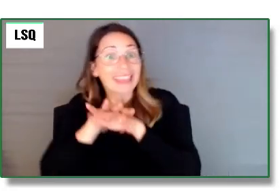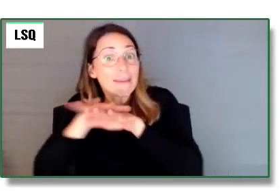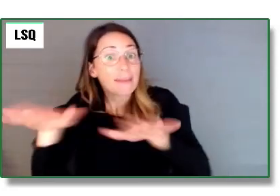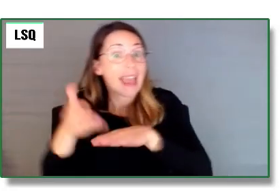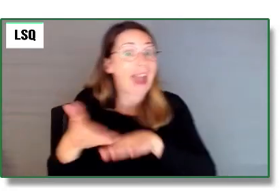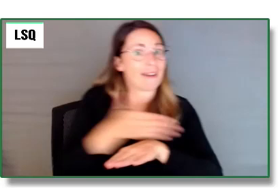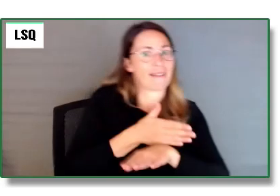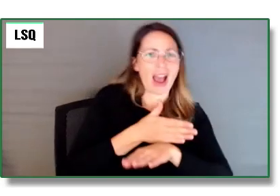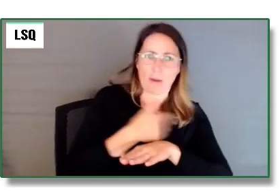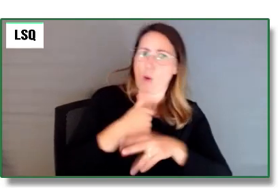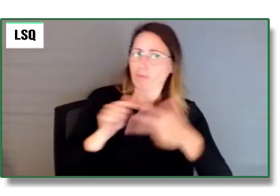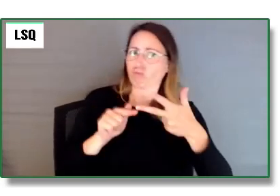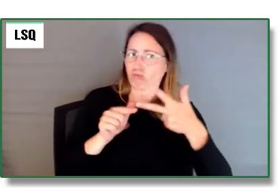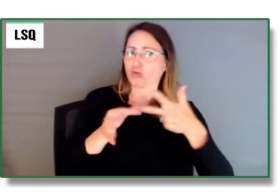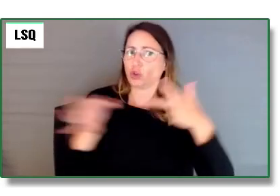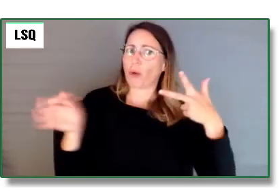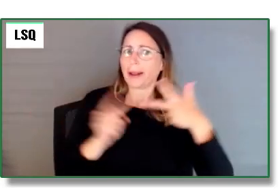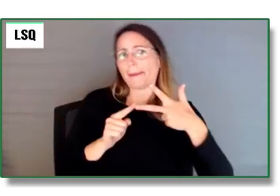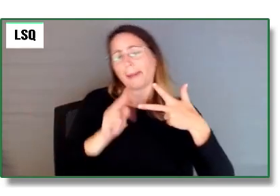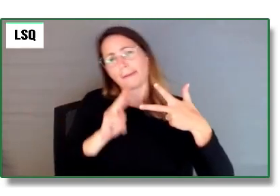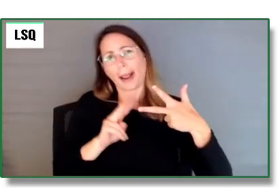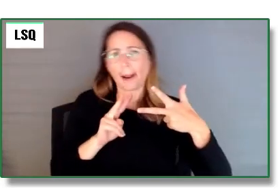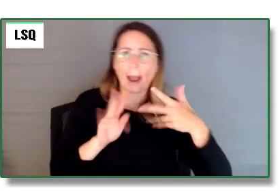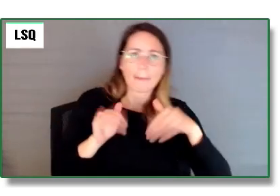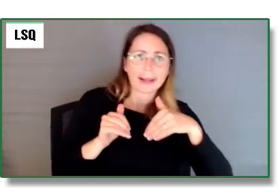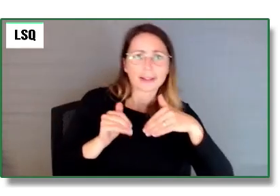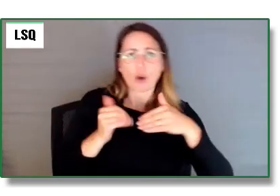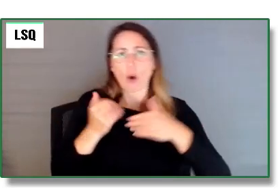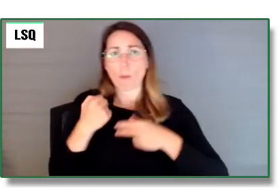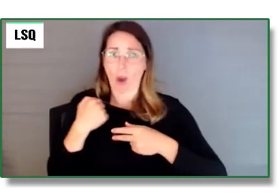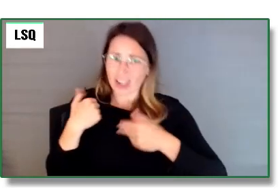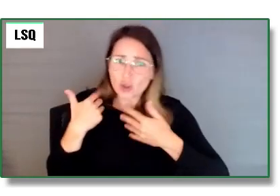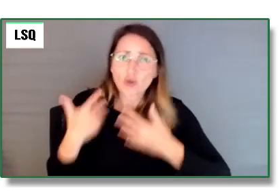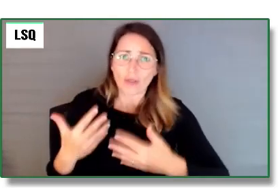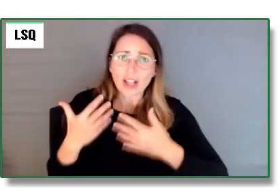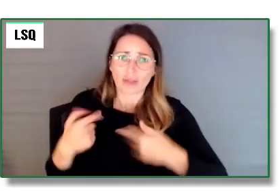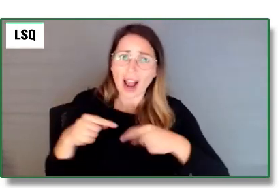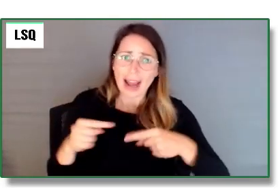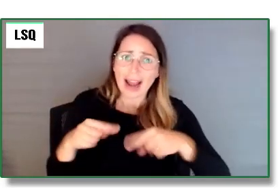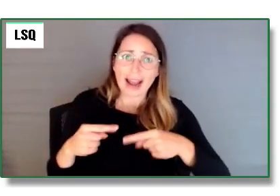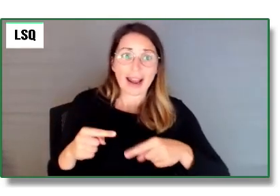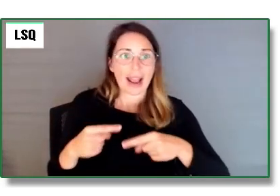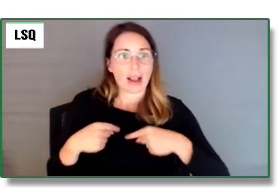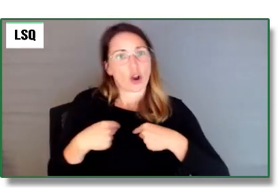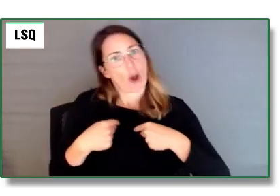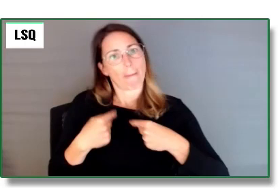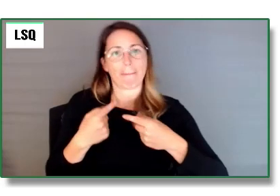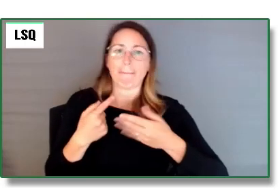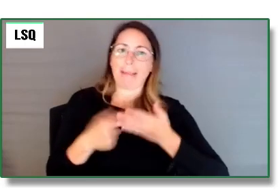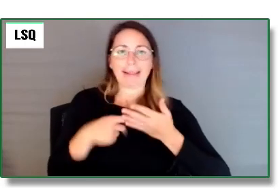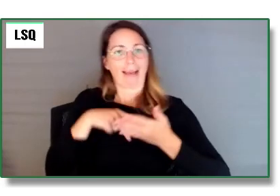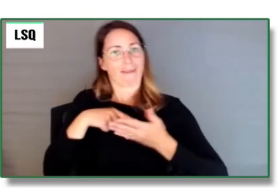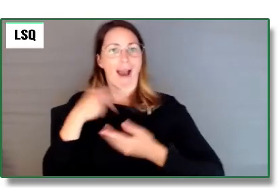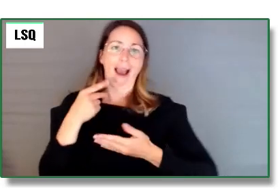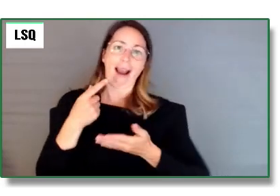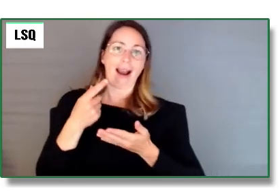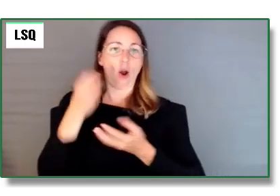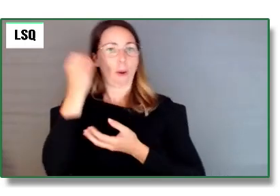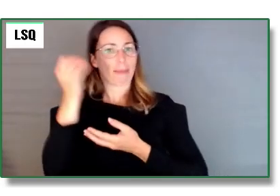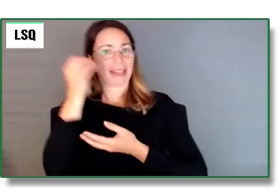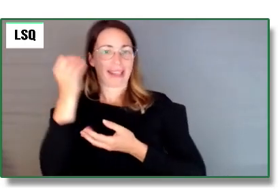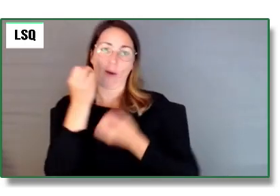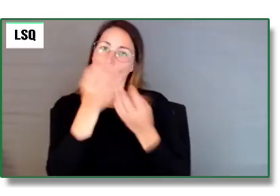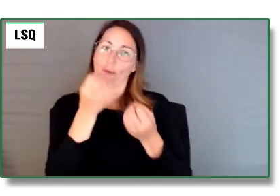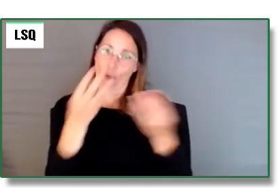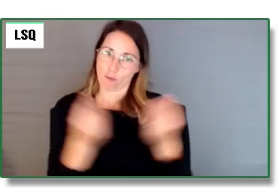fait, j'étais un visiteur fréquent et je leur ai donné beaucoup de mes affaires. Le café numéro 3 illustre, hélas, ce qui